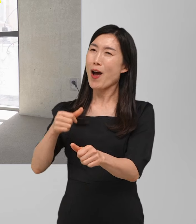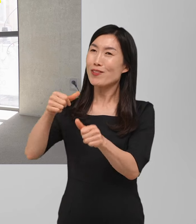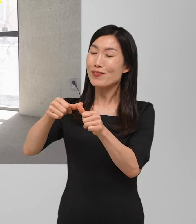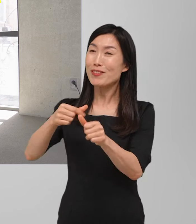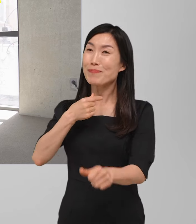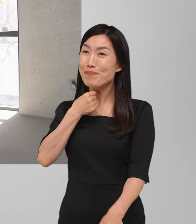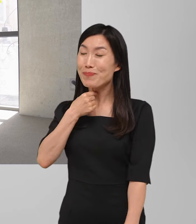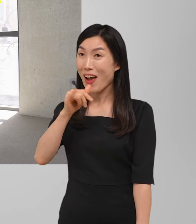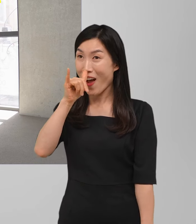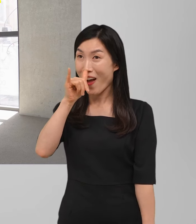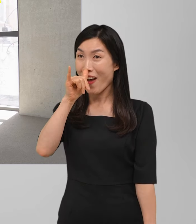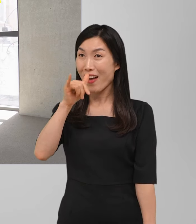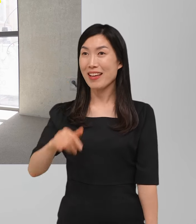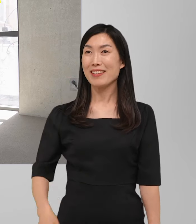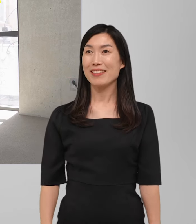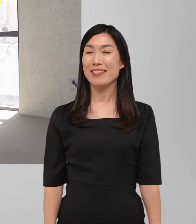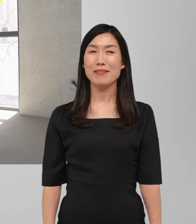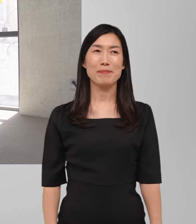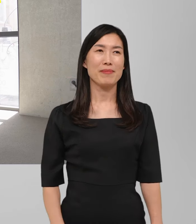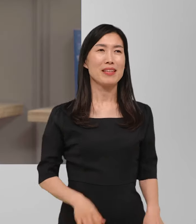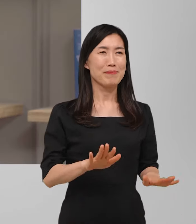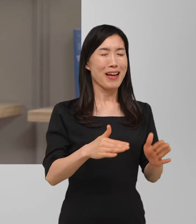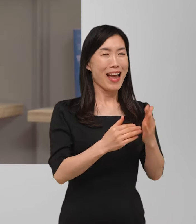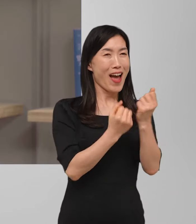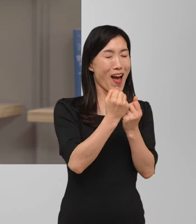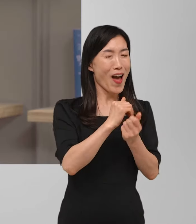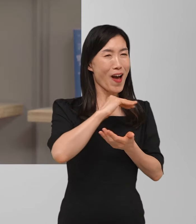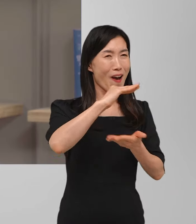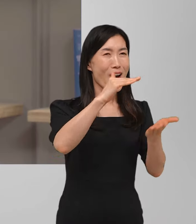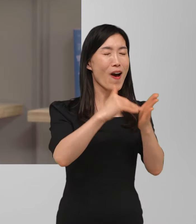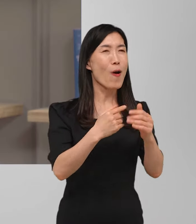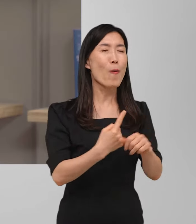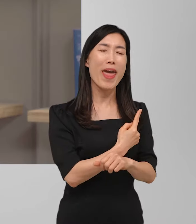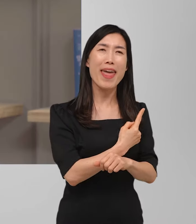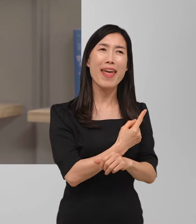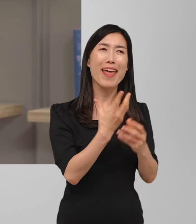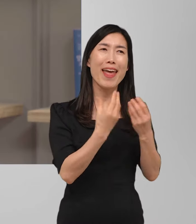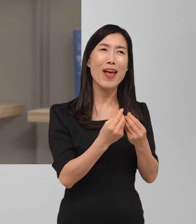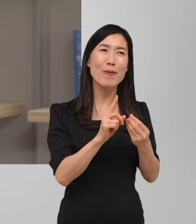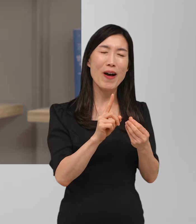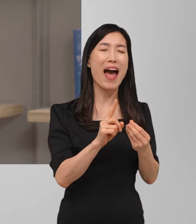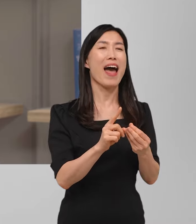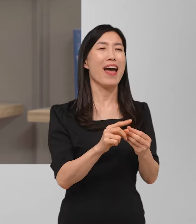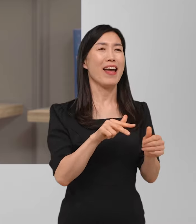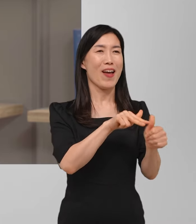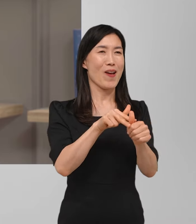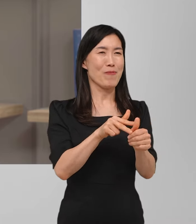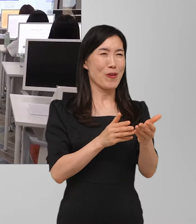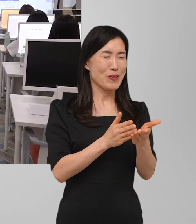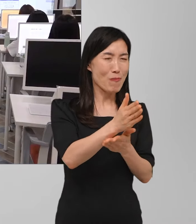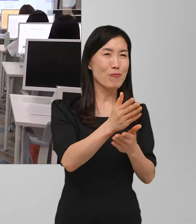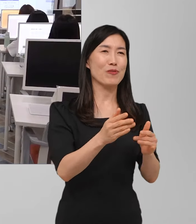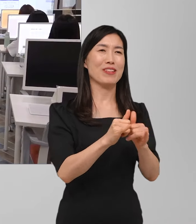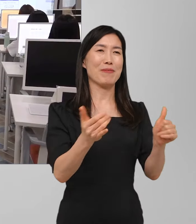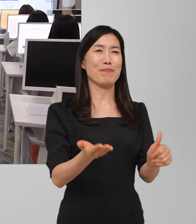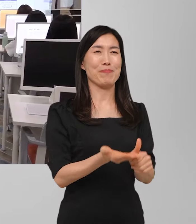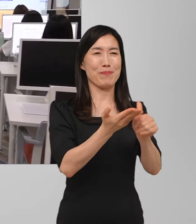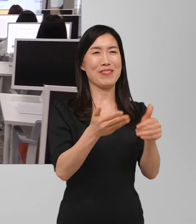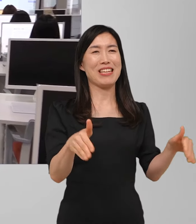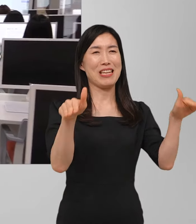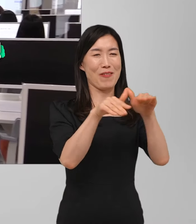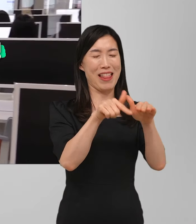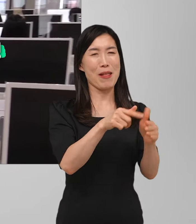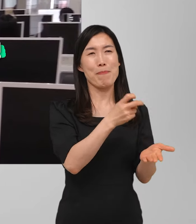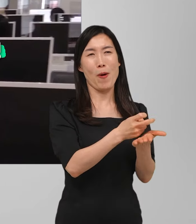당부하고 싶거나 좀 꿀팁 같은 거 주실 거 있을까요? 여태까지 말씀드렸던 거 이외에 또 새롭게 규정된 내용이 데이터 전문